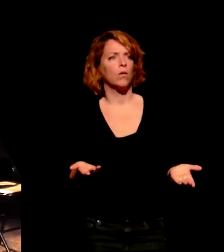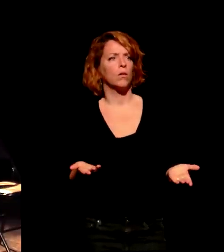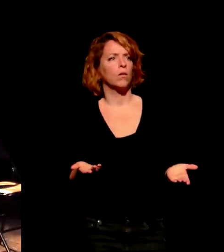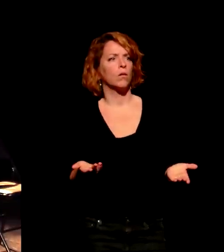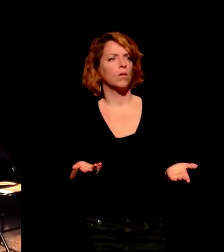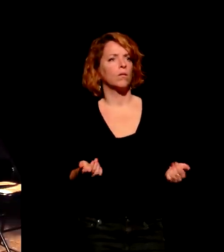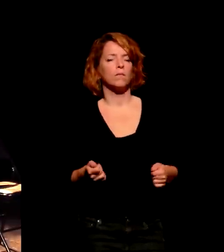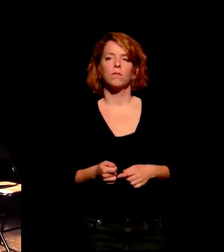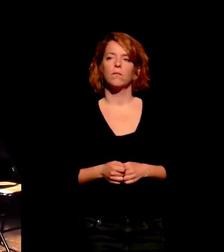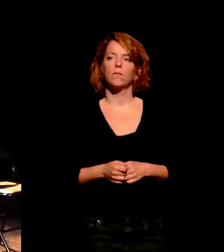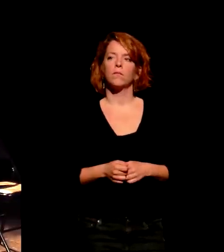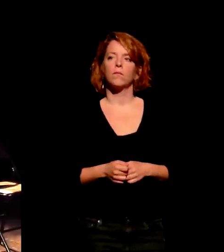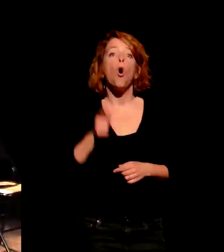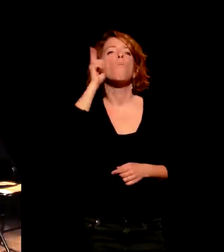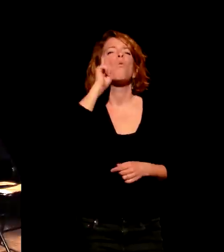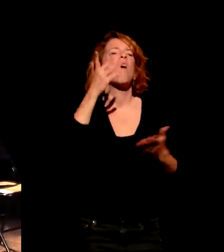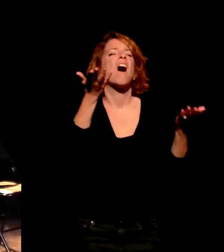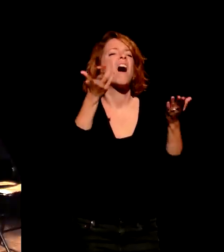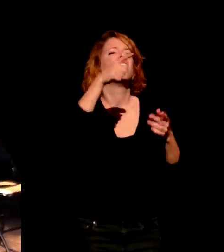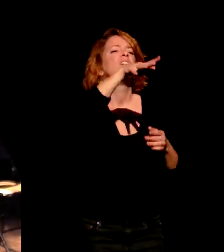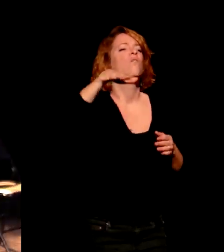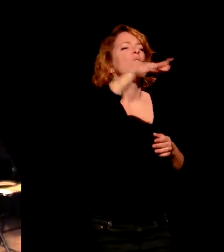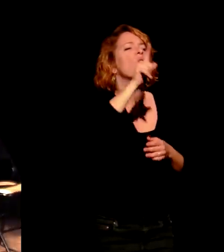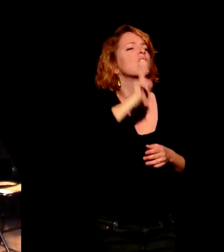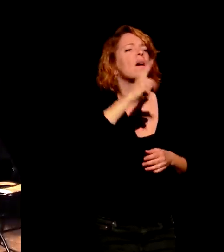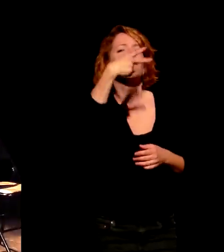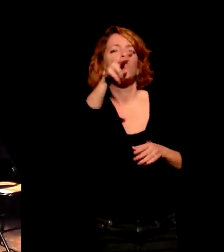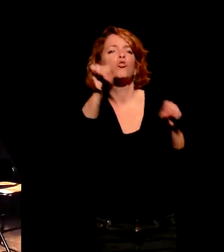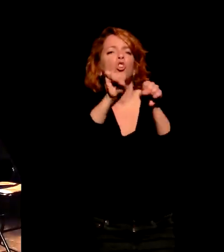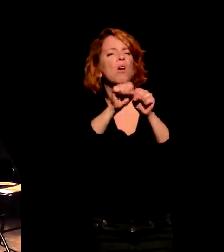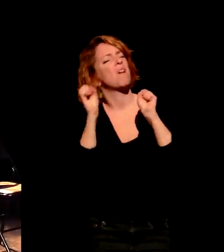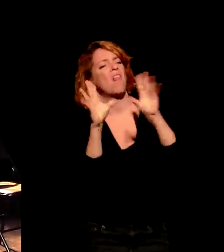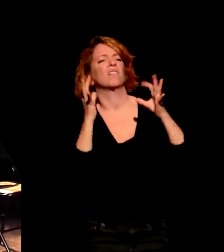Pourquoi vous les laissez pas tranquilles, vos femmes, vos sœurs?